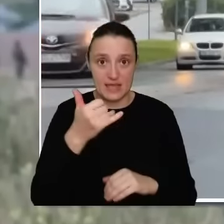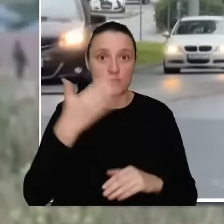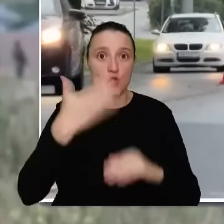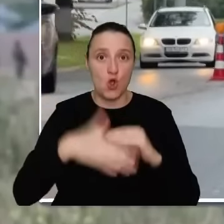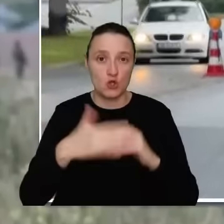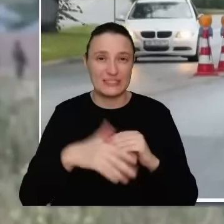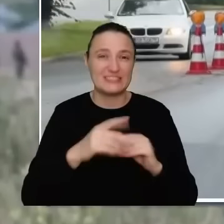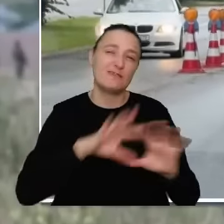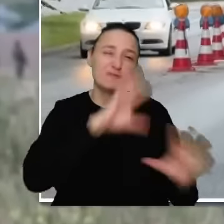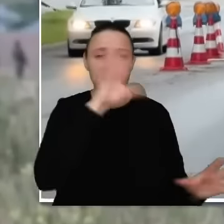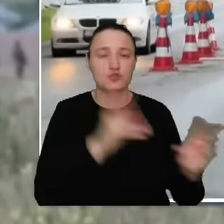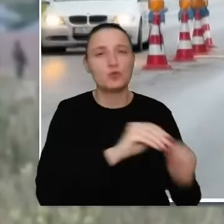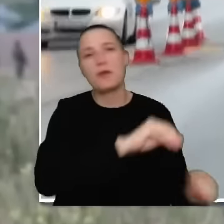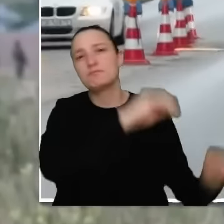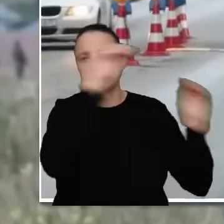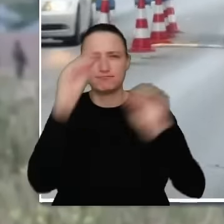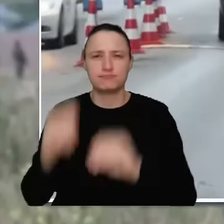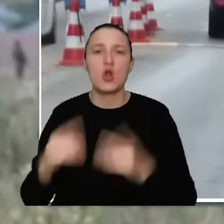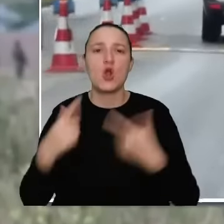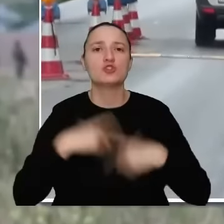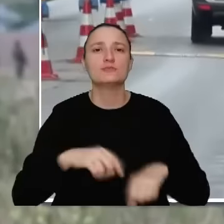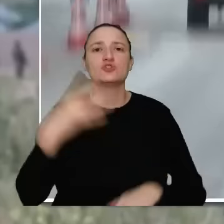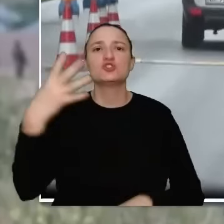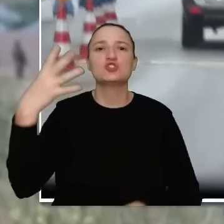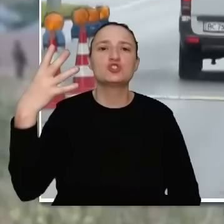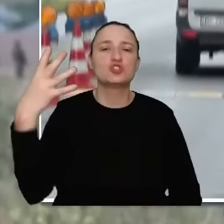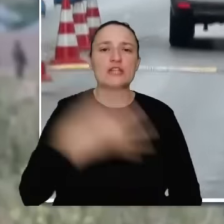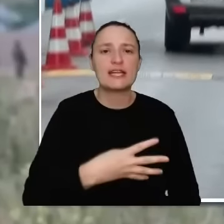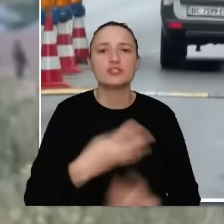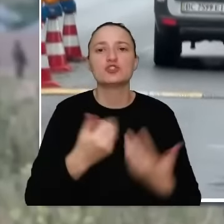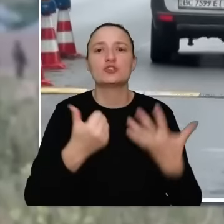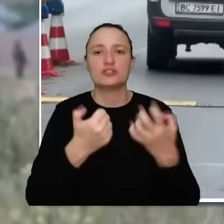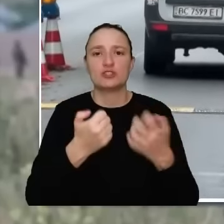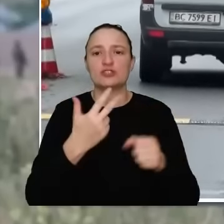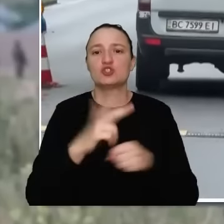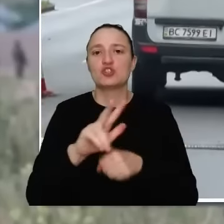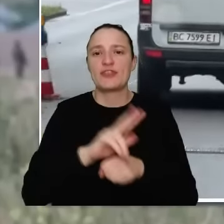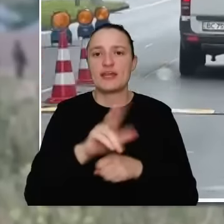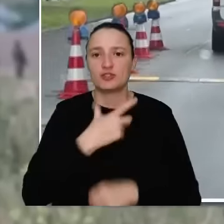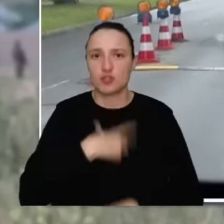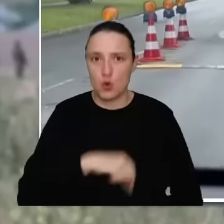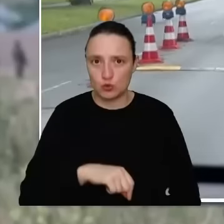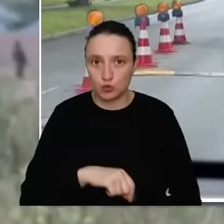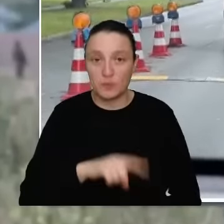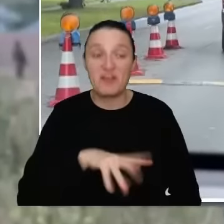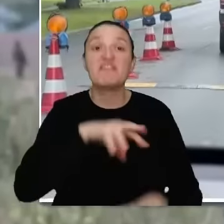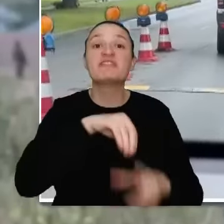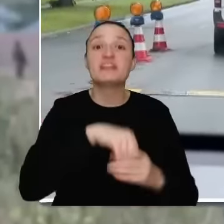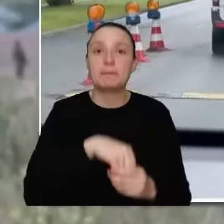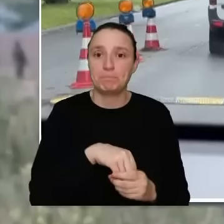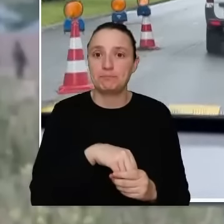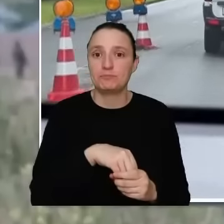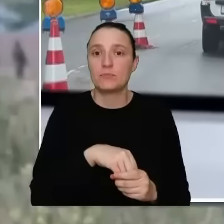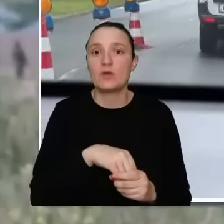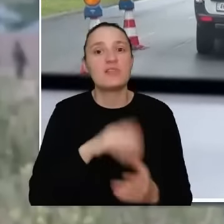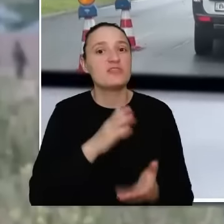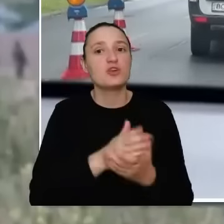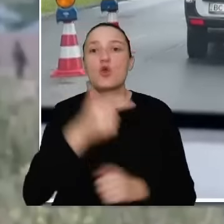wydalonych do Polski zostało 4613 osób, z czego zaledwie